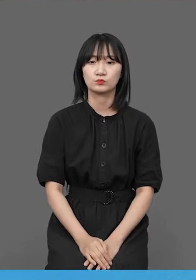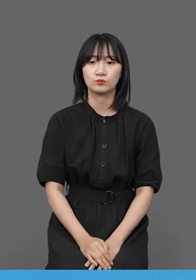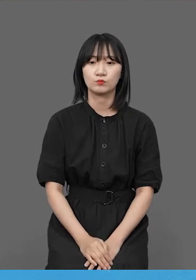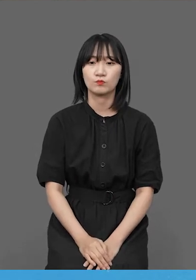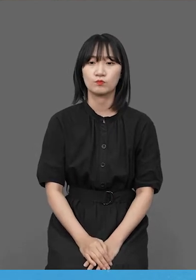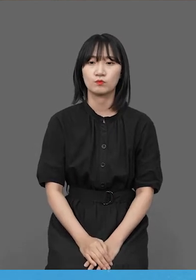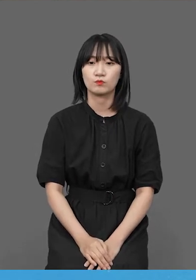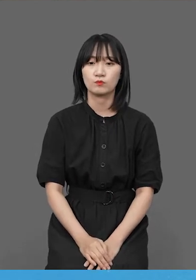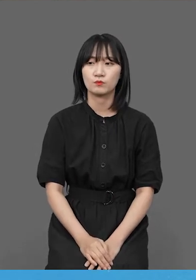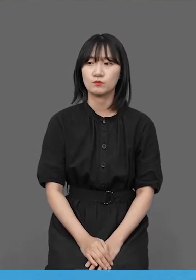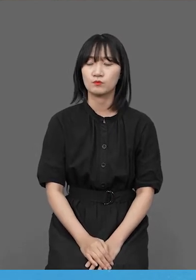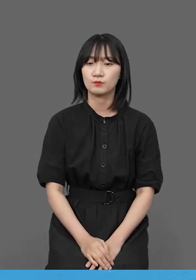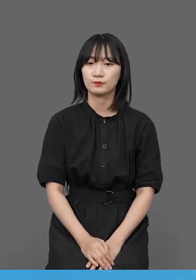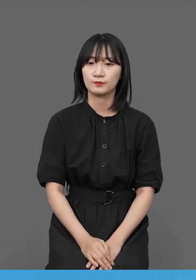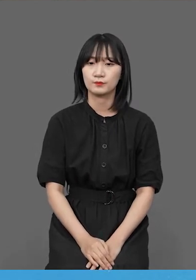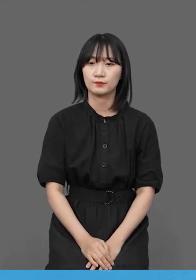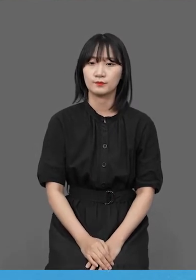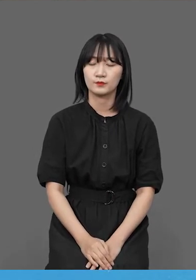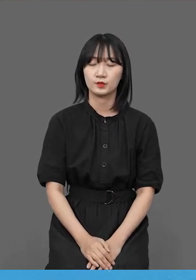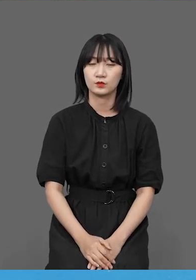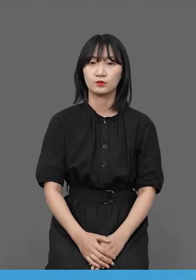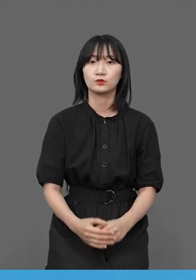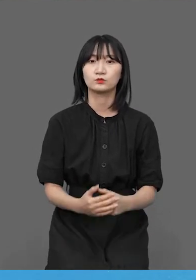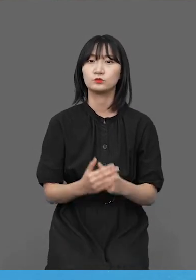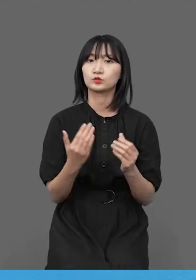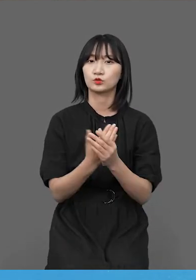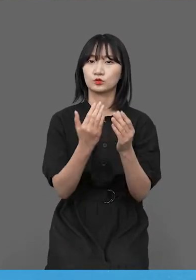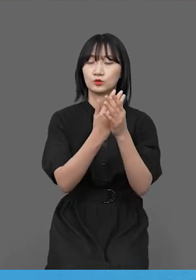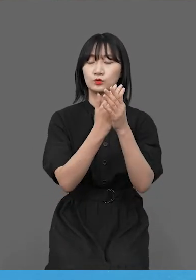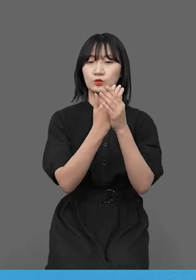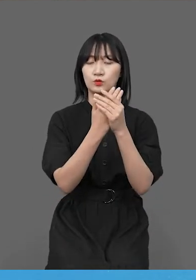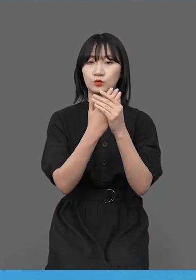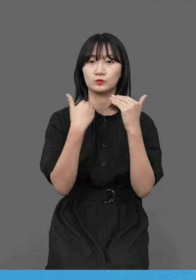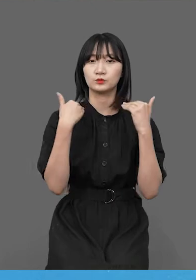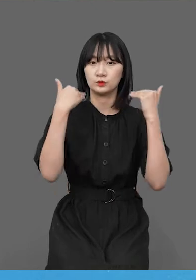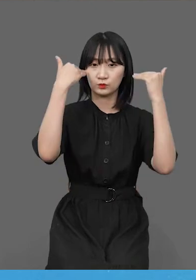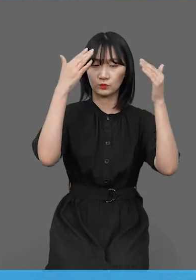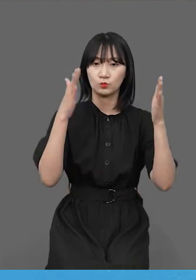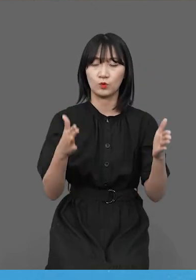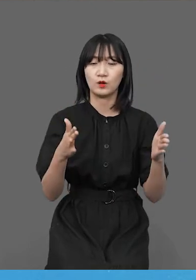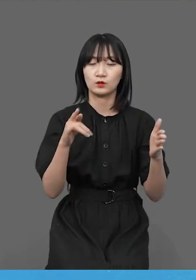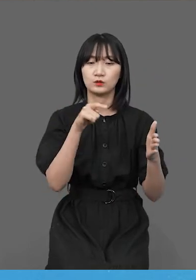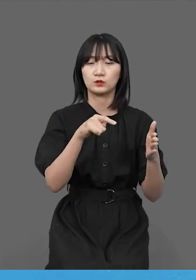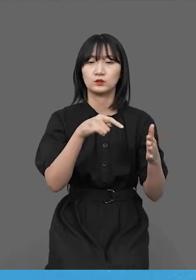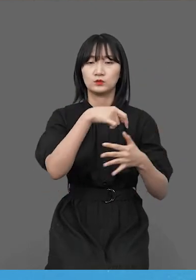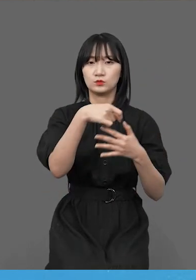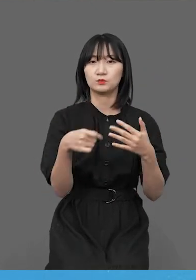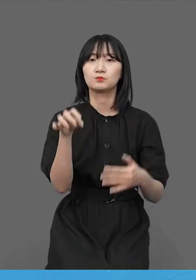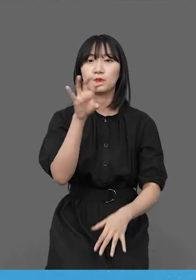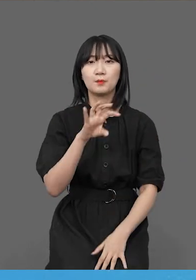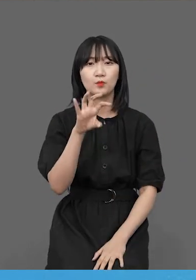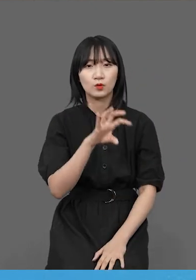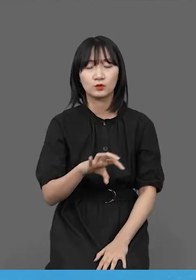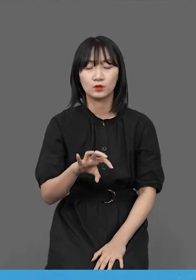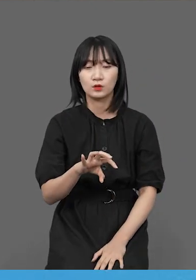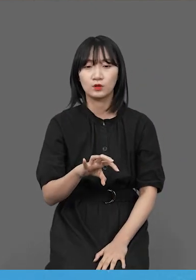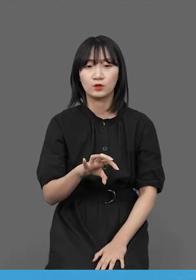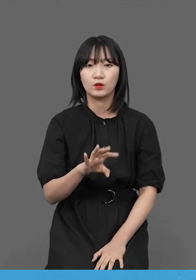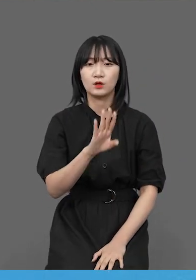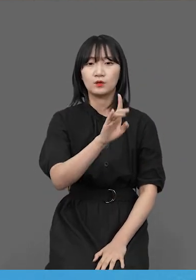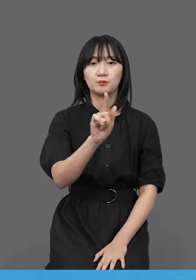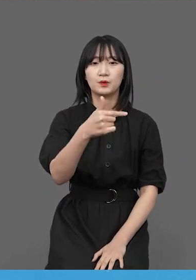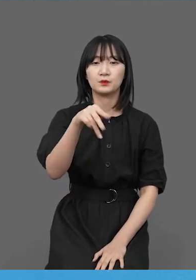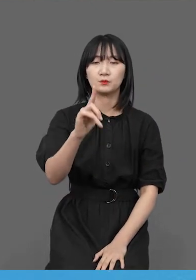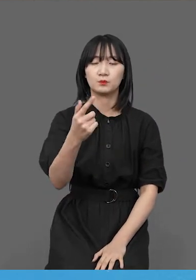어디 가버렸죠? 개체가 성장하는 동안 진화의 단계를 반복한다고 하는 게 개체 발생